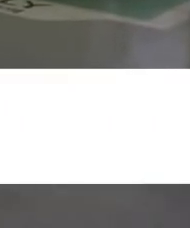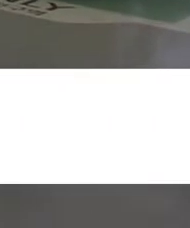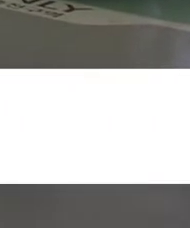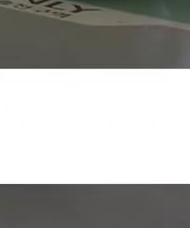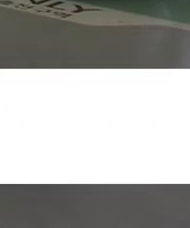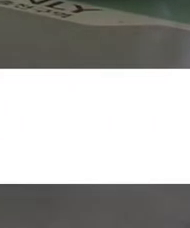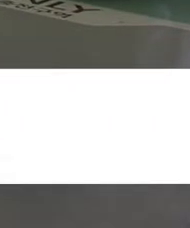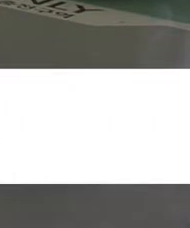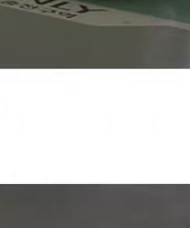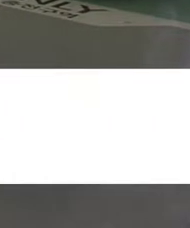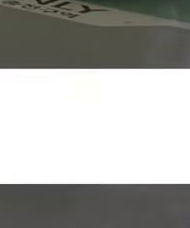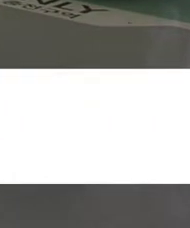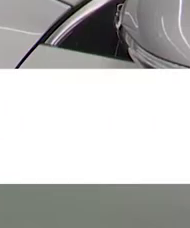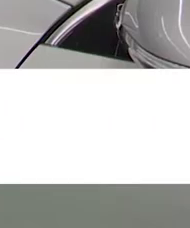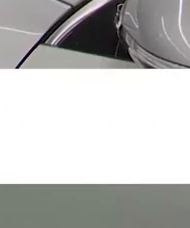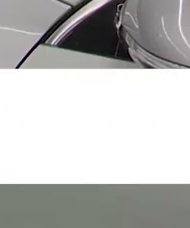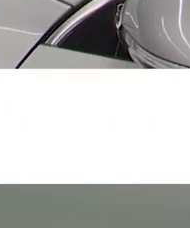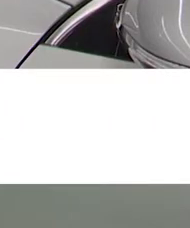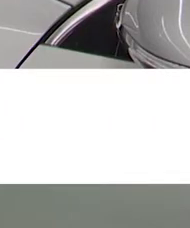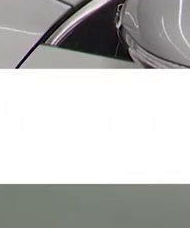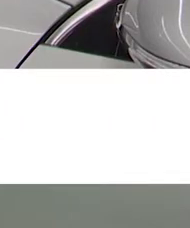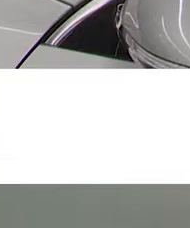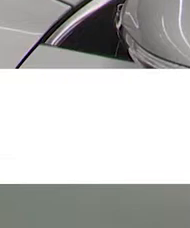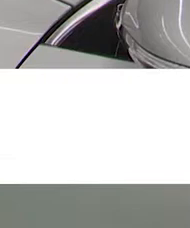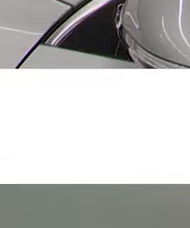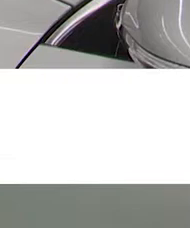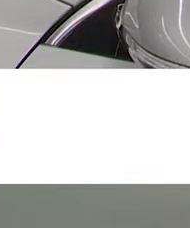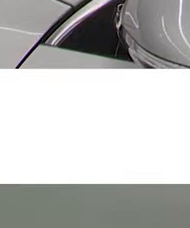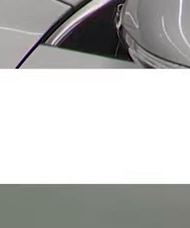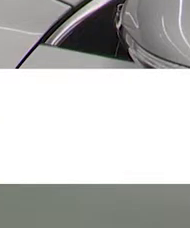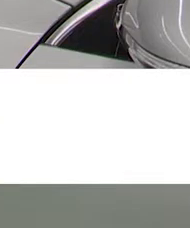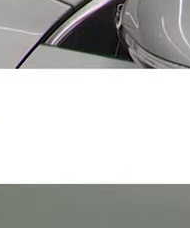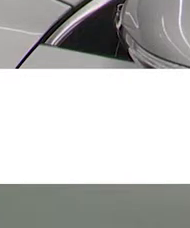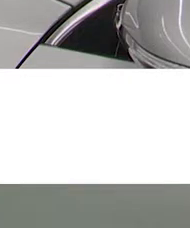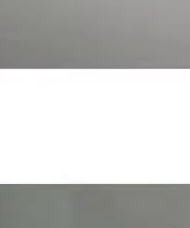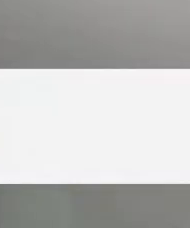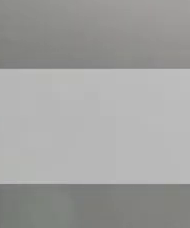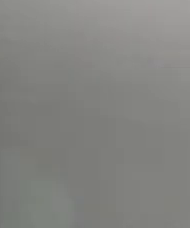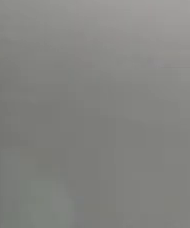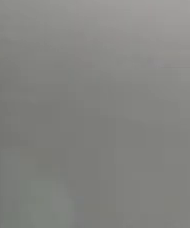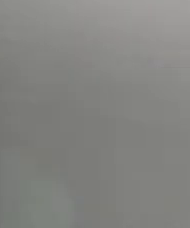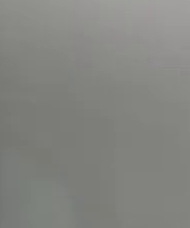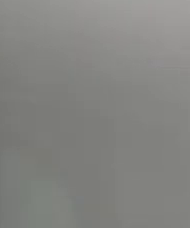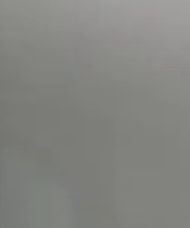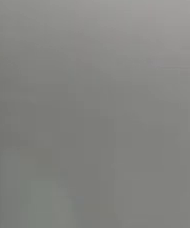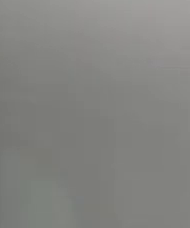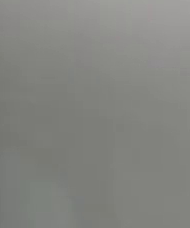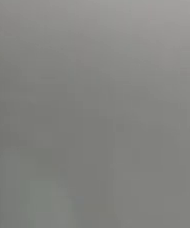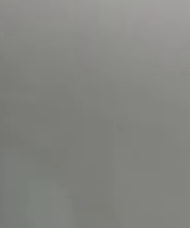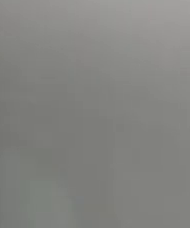강서구가 전기차 충전을 방해하는 행위에 대해 최대 20만 원의 과태료를 부과합니다.